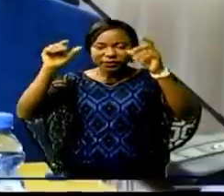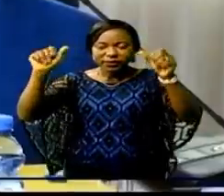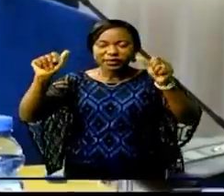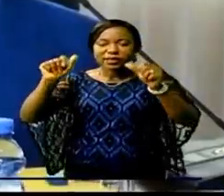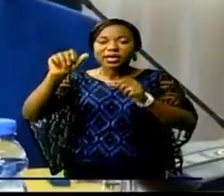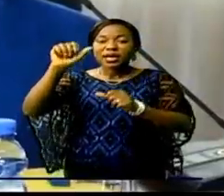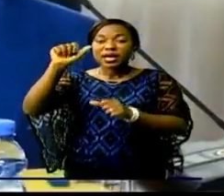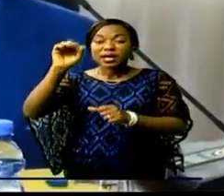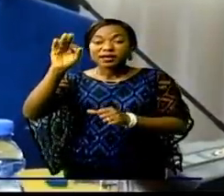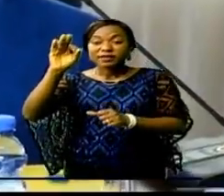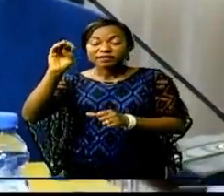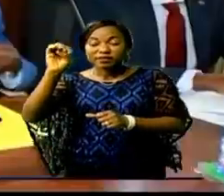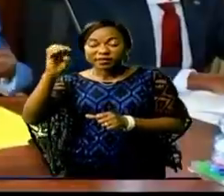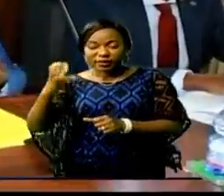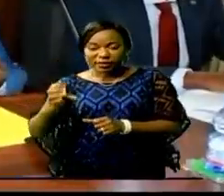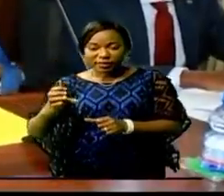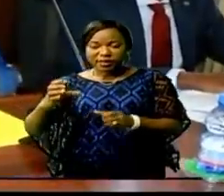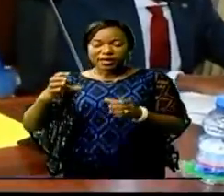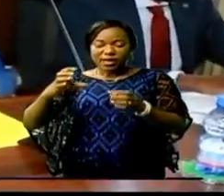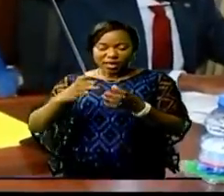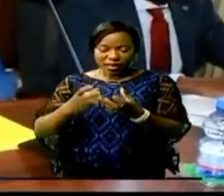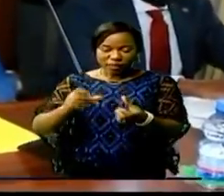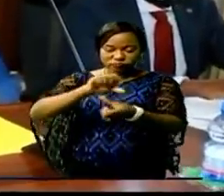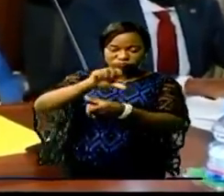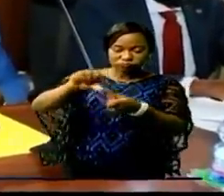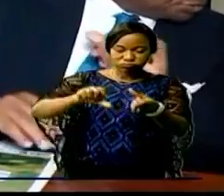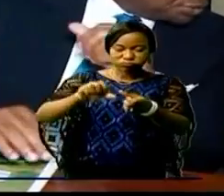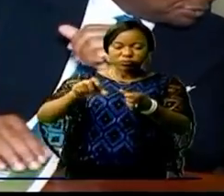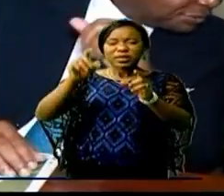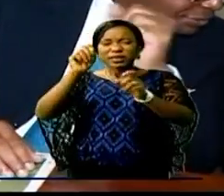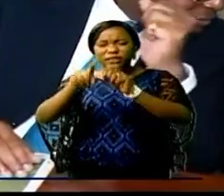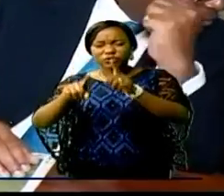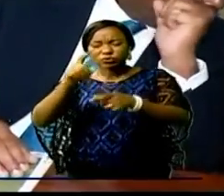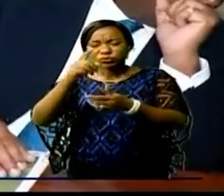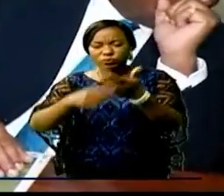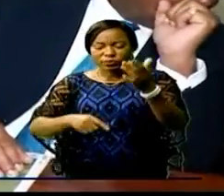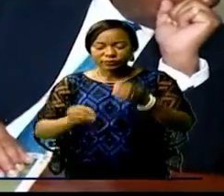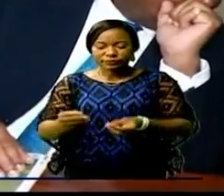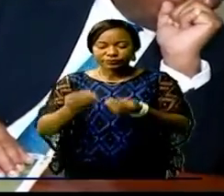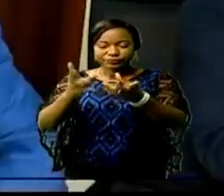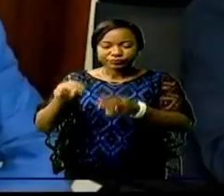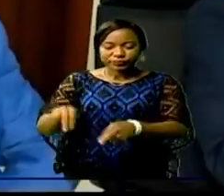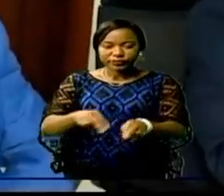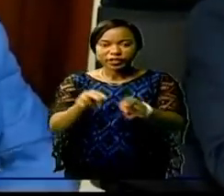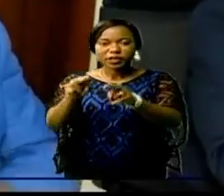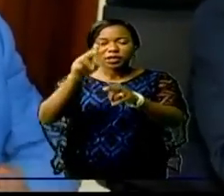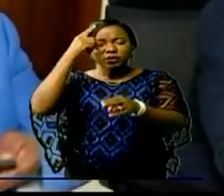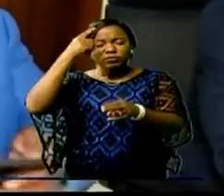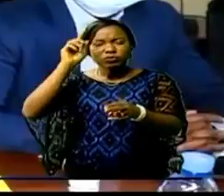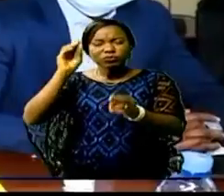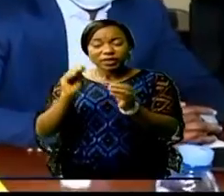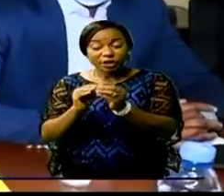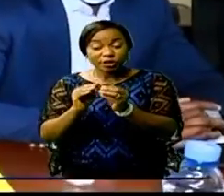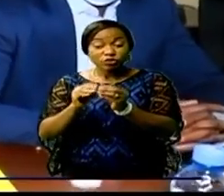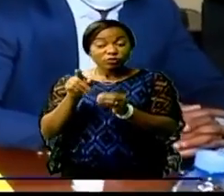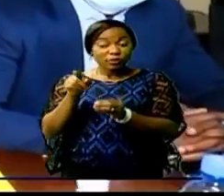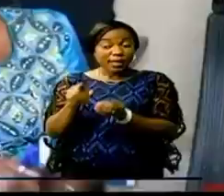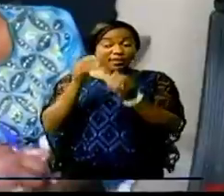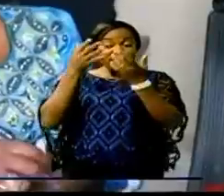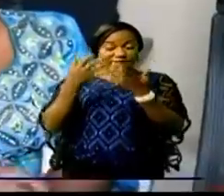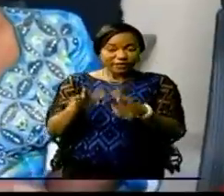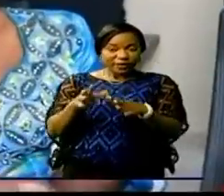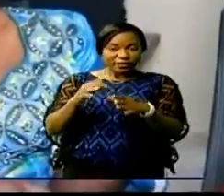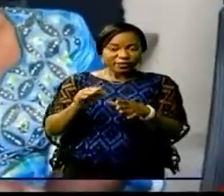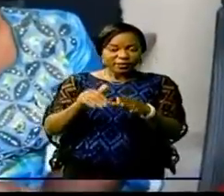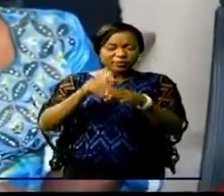Albert Yuma, entouré de ses experts. Il a été question de mettre en place des stratégies pour qu'à l'issue de ces forums d'affaires, qu'un conseil